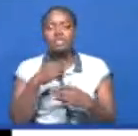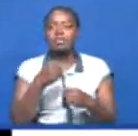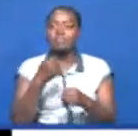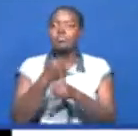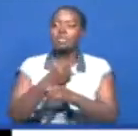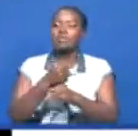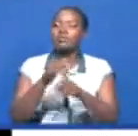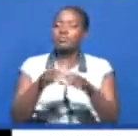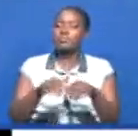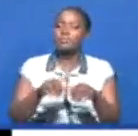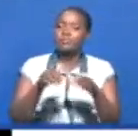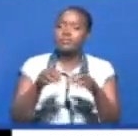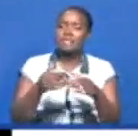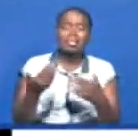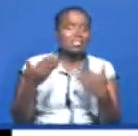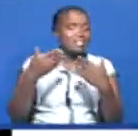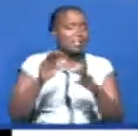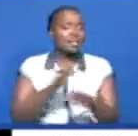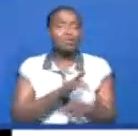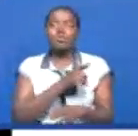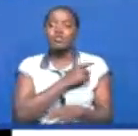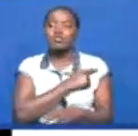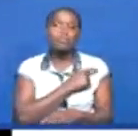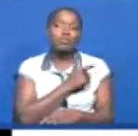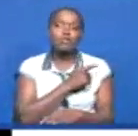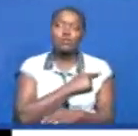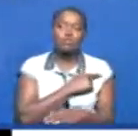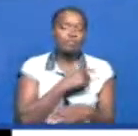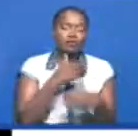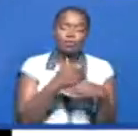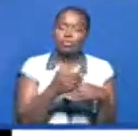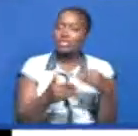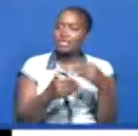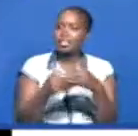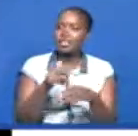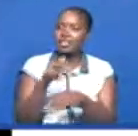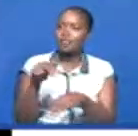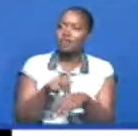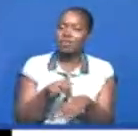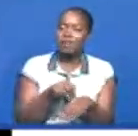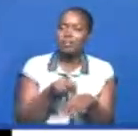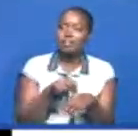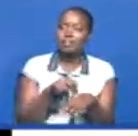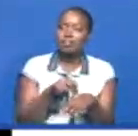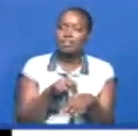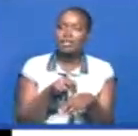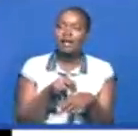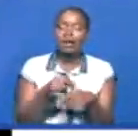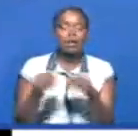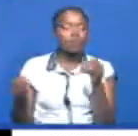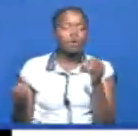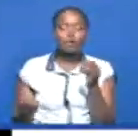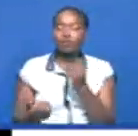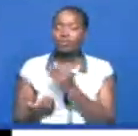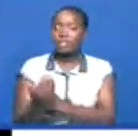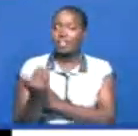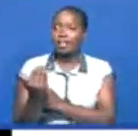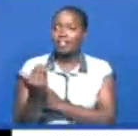shamba jiepushe na uvivu tujenge taifa mwanangu